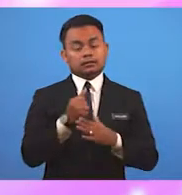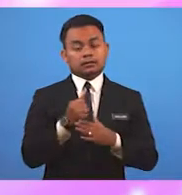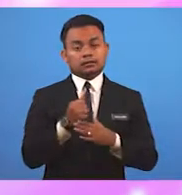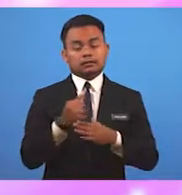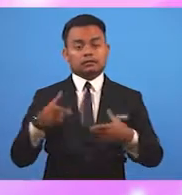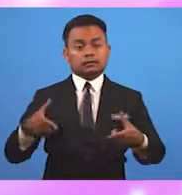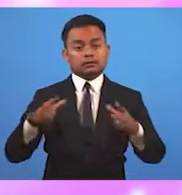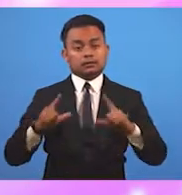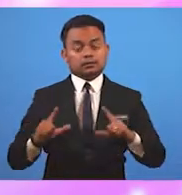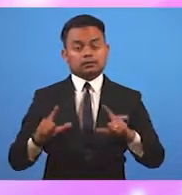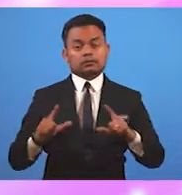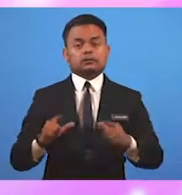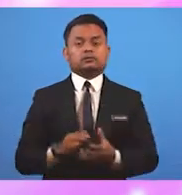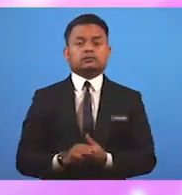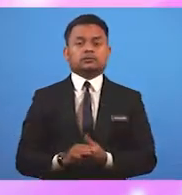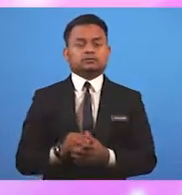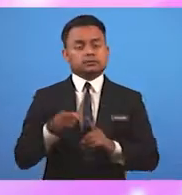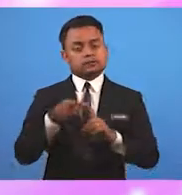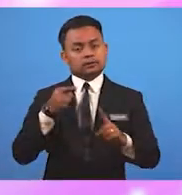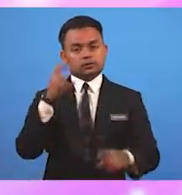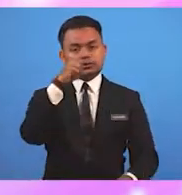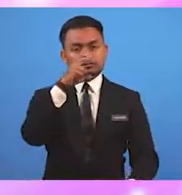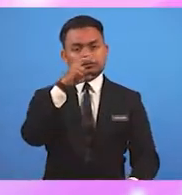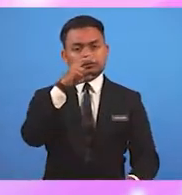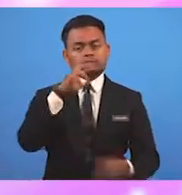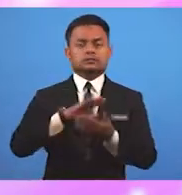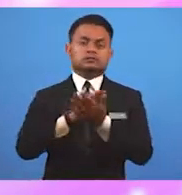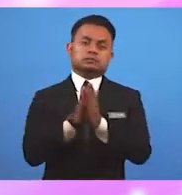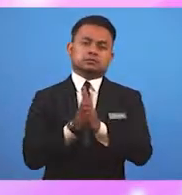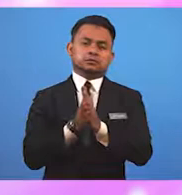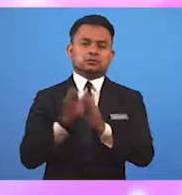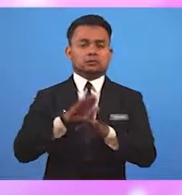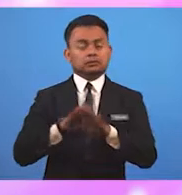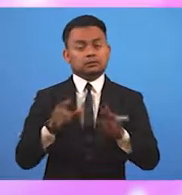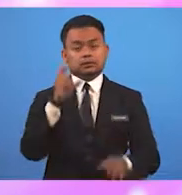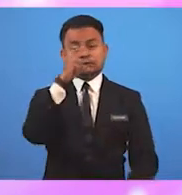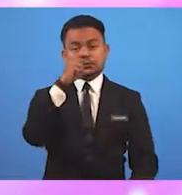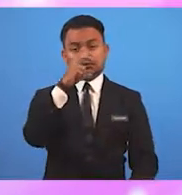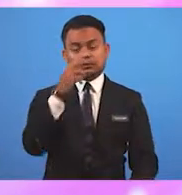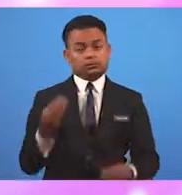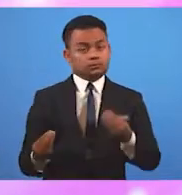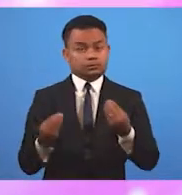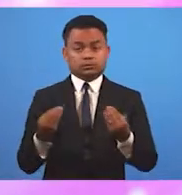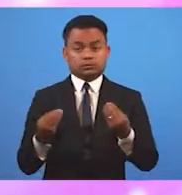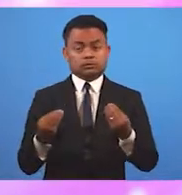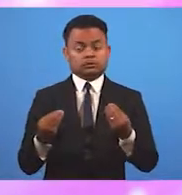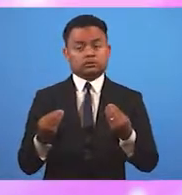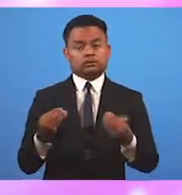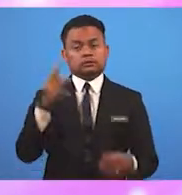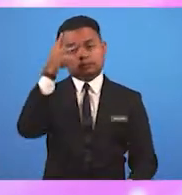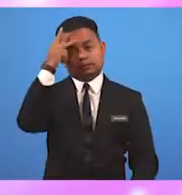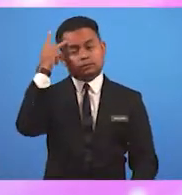daripada keadaan normal kepada yang tidak normal. Mungkin disebabkan oleh faktor-faktor yang